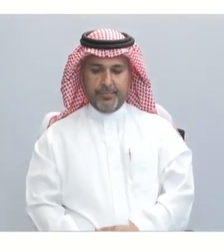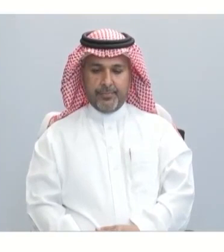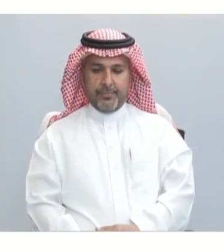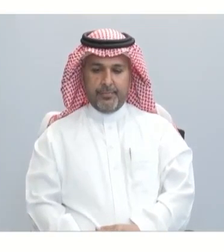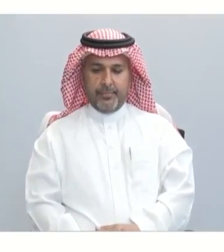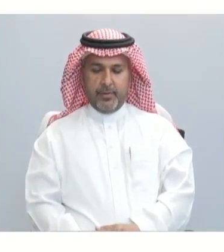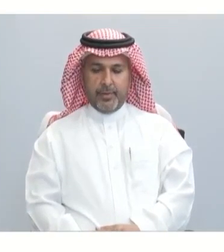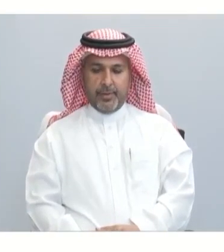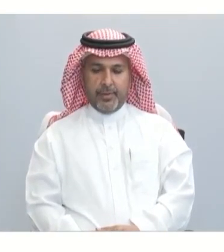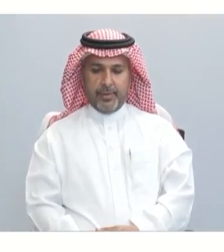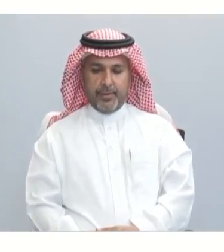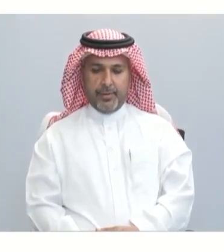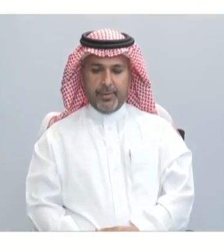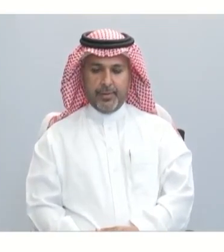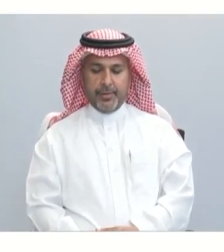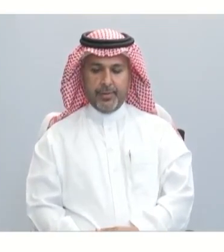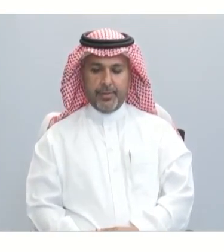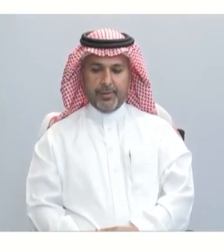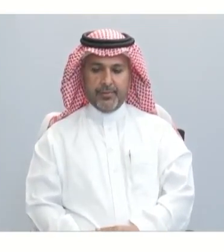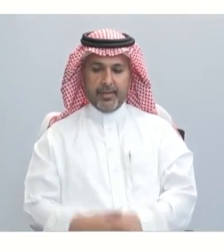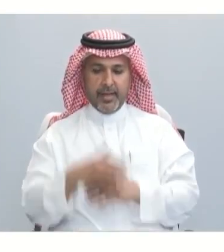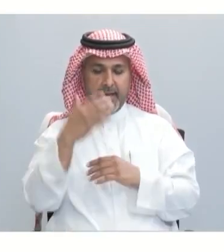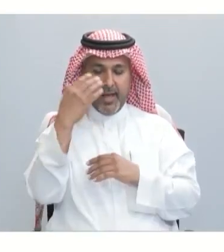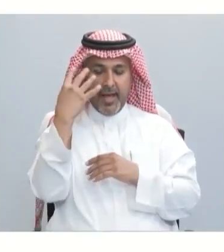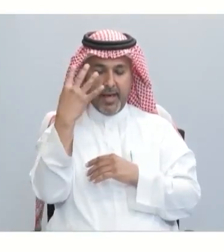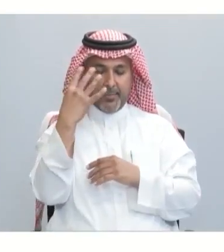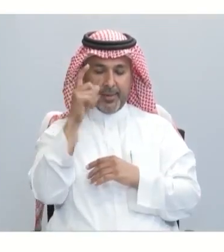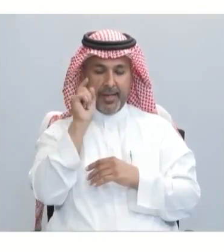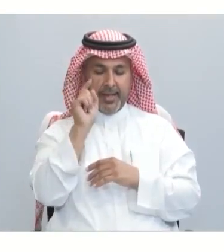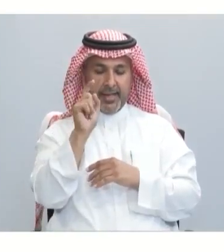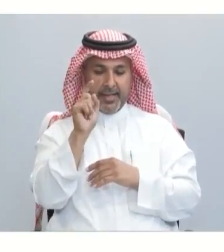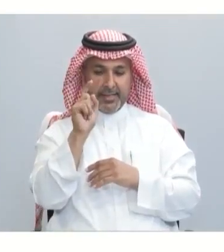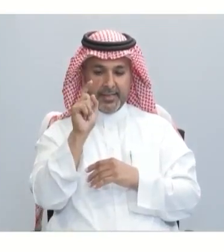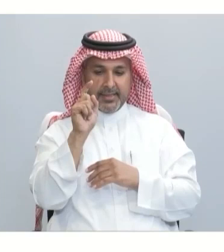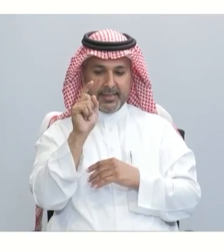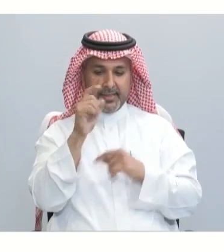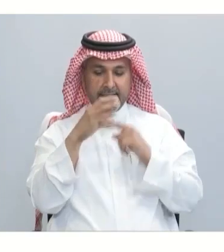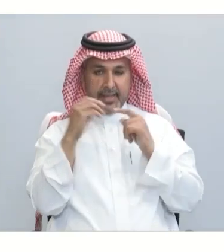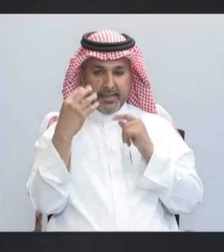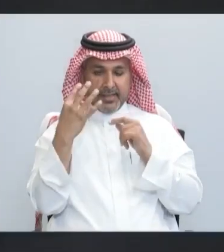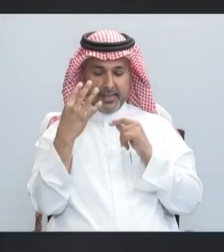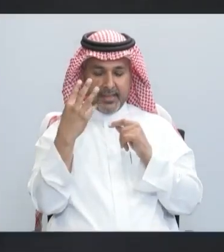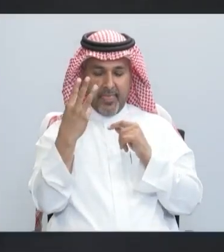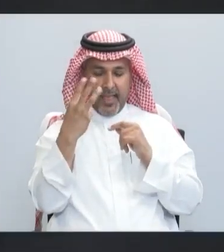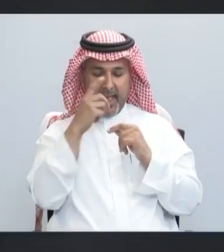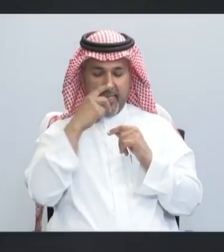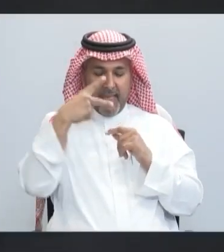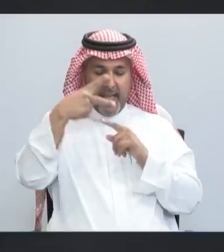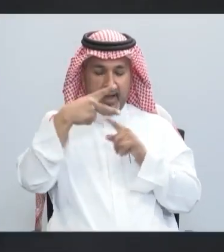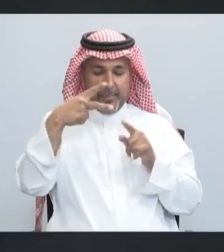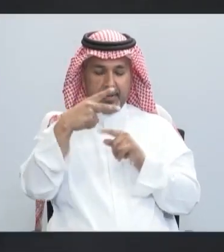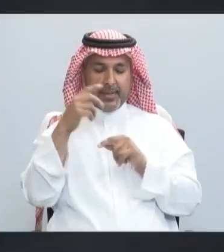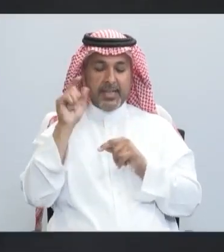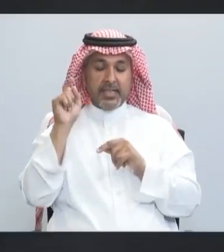يساوي الصفر لماذا مثل ما شفنا حتى في حل المتباينات في اللي هو الاله